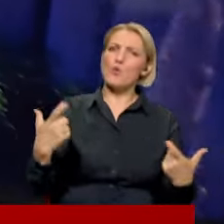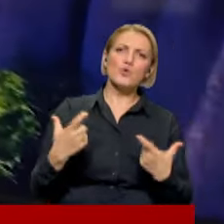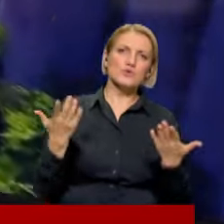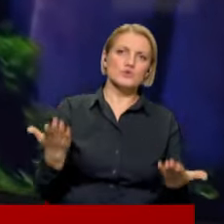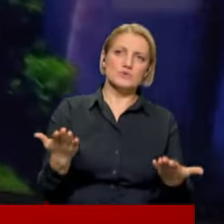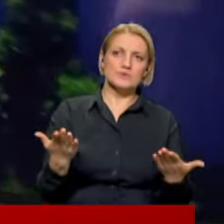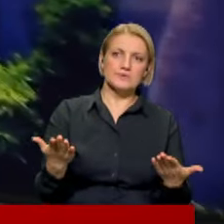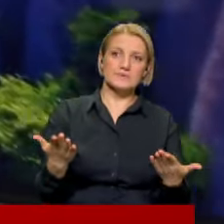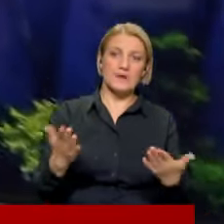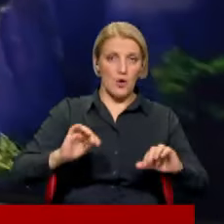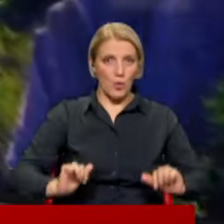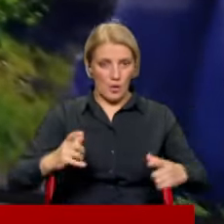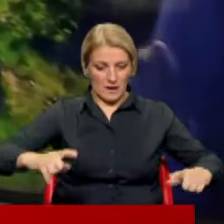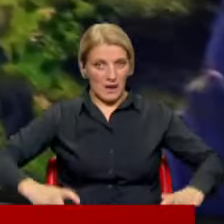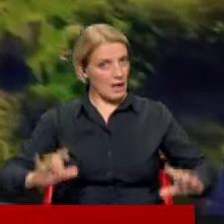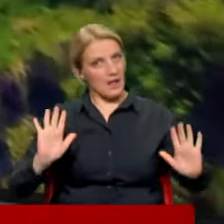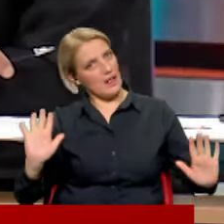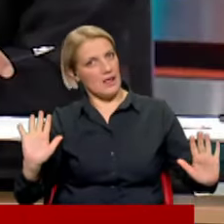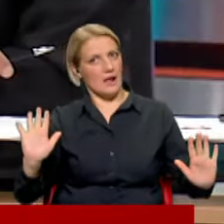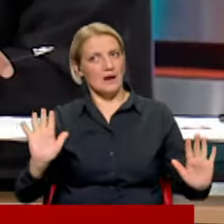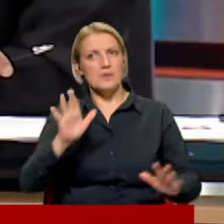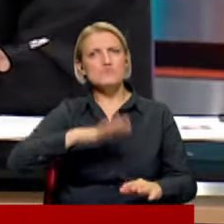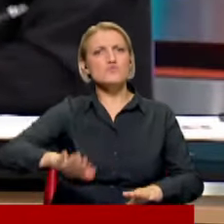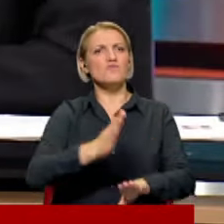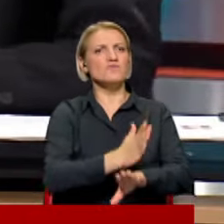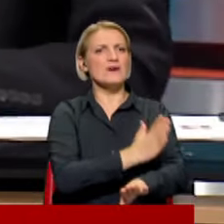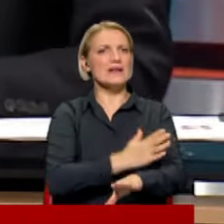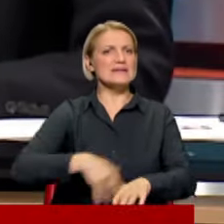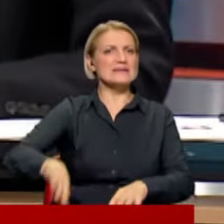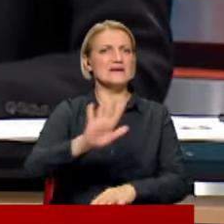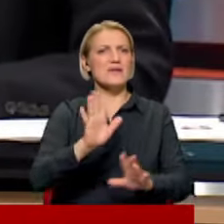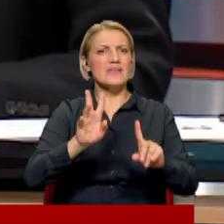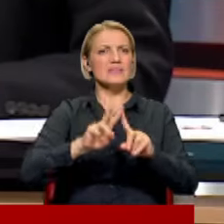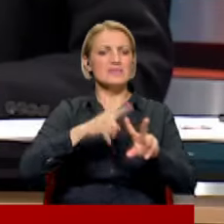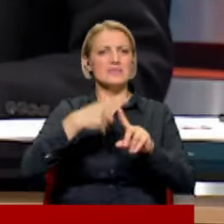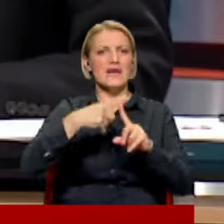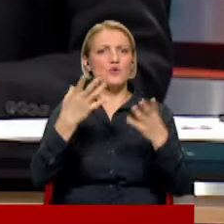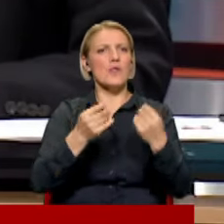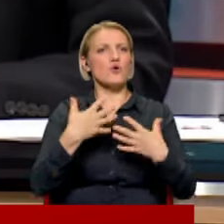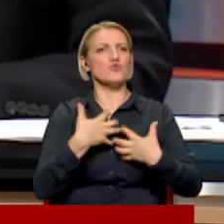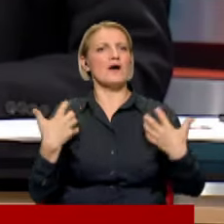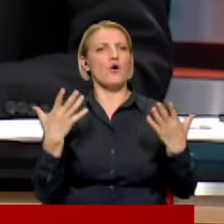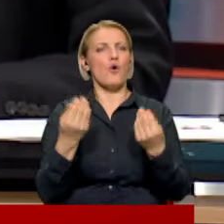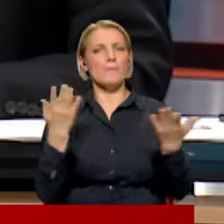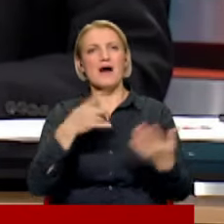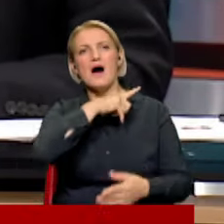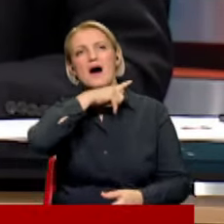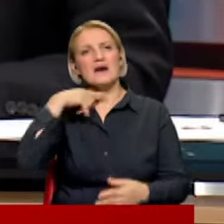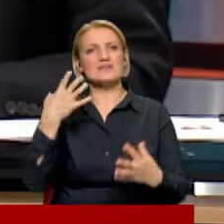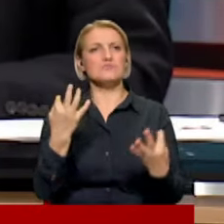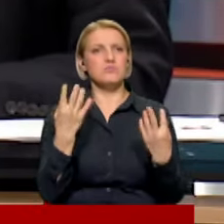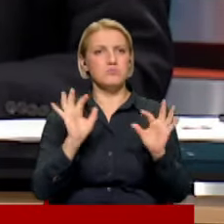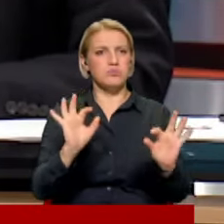Allah aşkına koltuklarınızı mı koruyorsunuz Sadece bütün vatandaşlarımız net olarak güvende olabilirler asla böyle bir